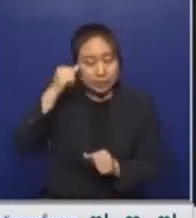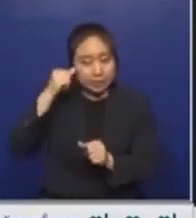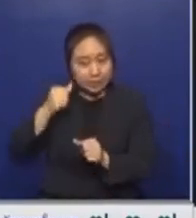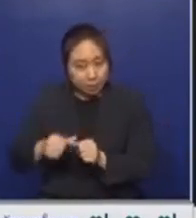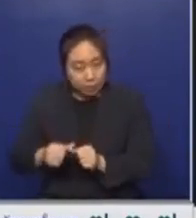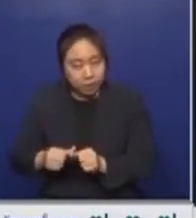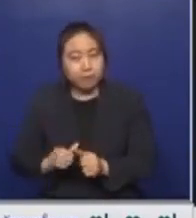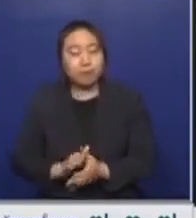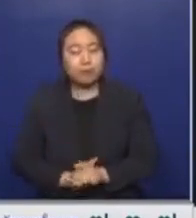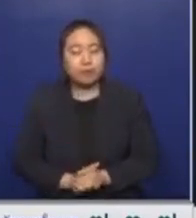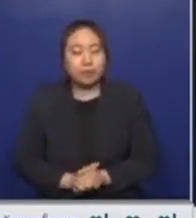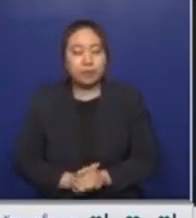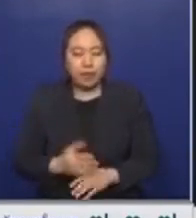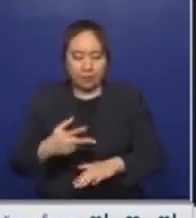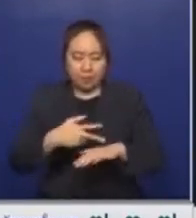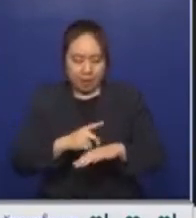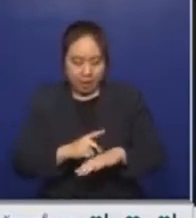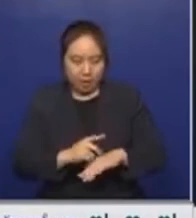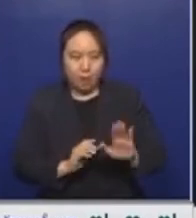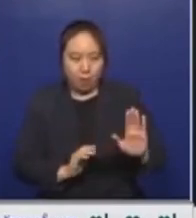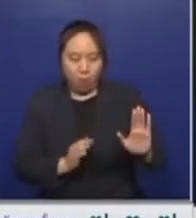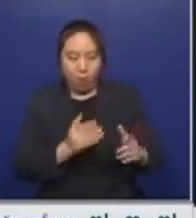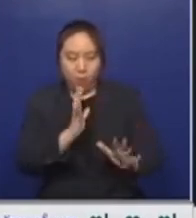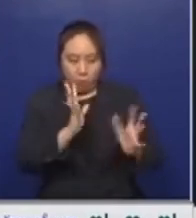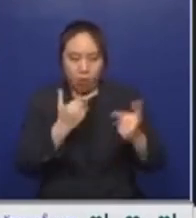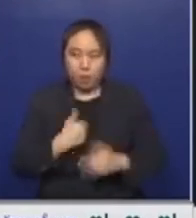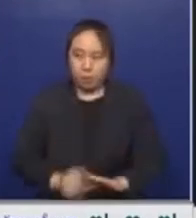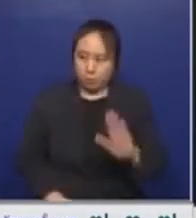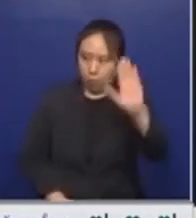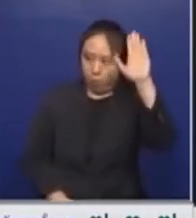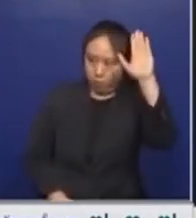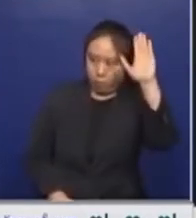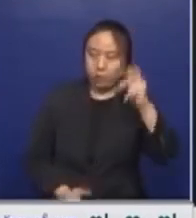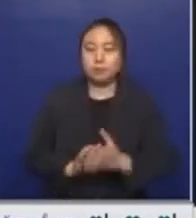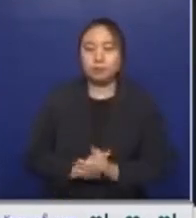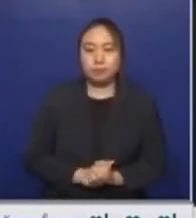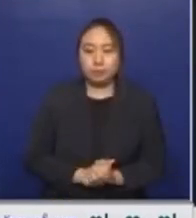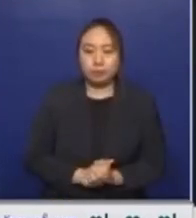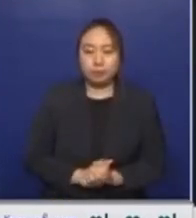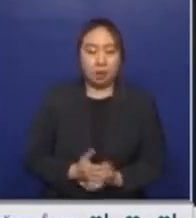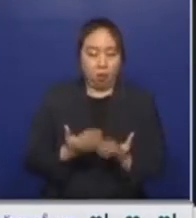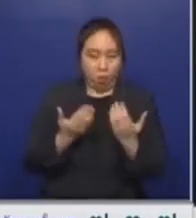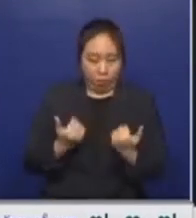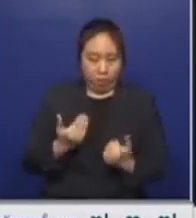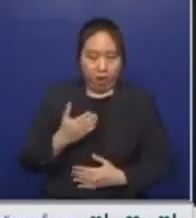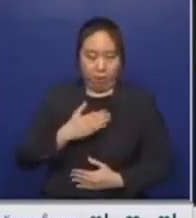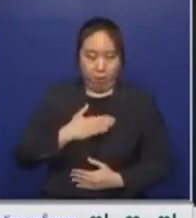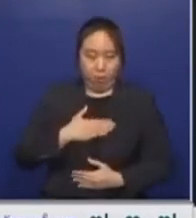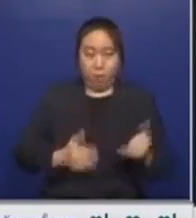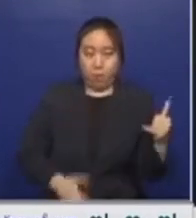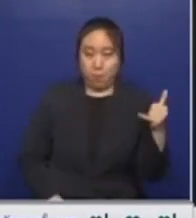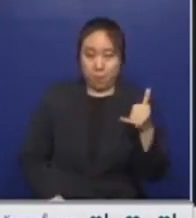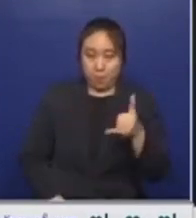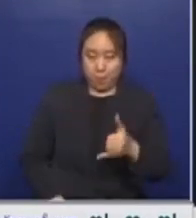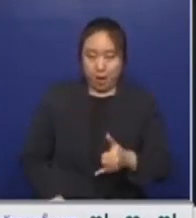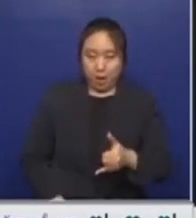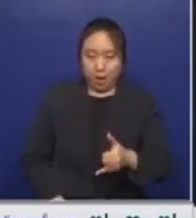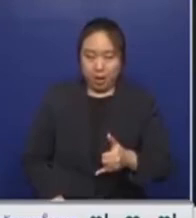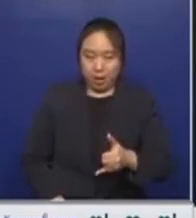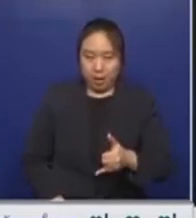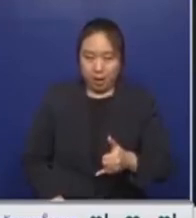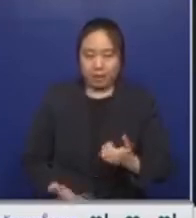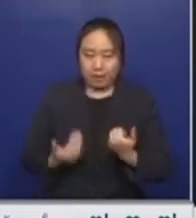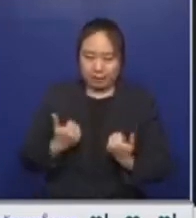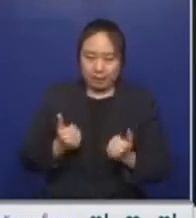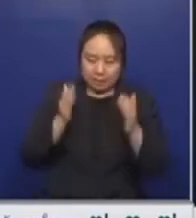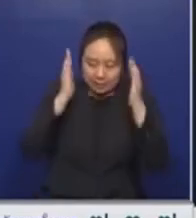ะคะ เดี๋ยวให้จบนะ ครับขอประท้วงครับ ครับ วันนี้ผมมาไม่ได้ตั้ง